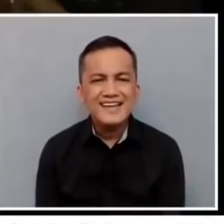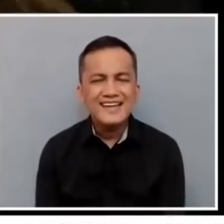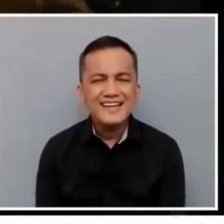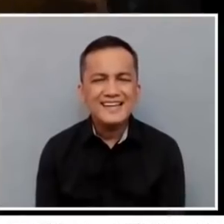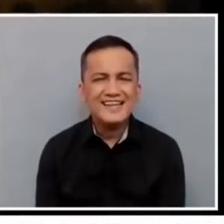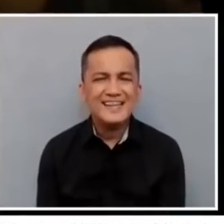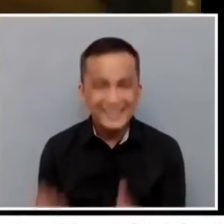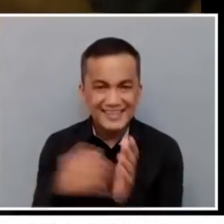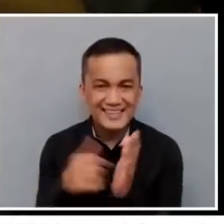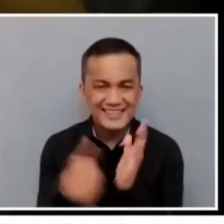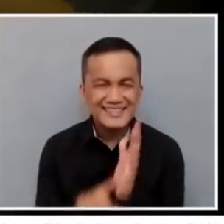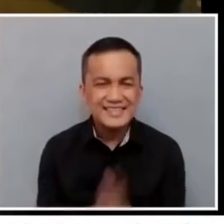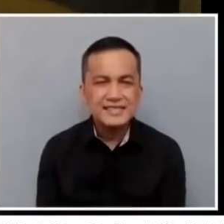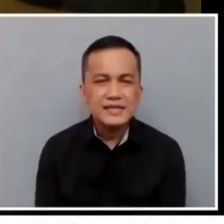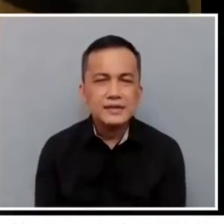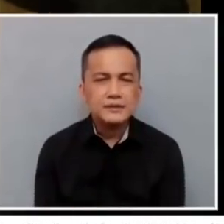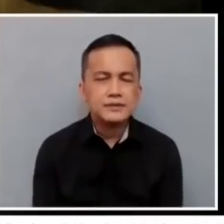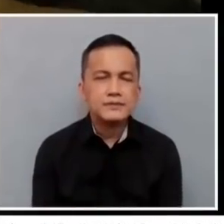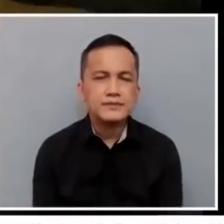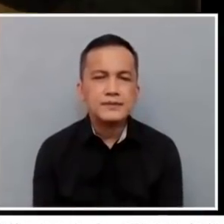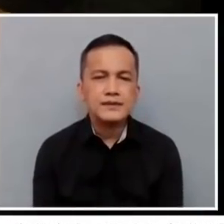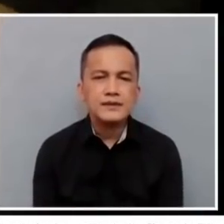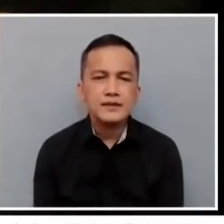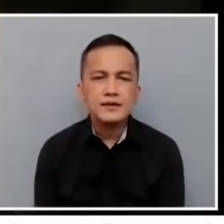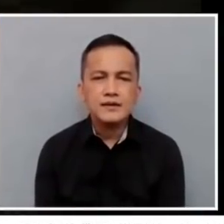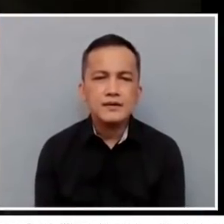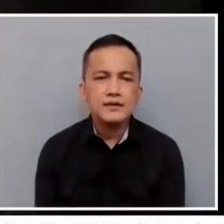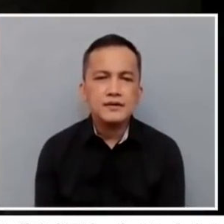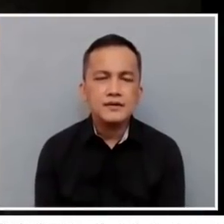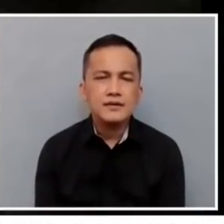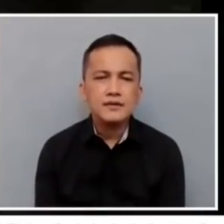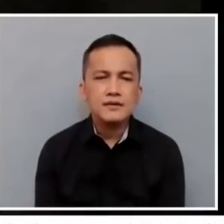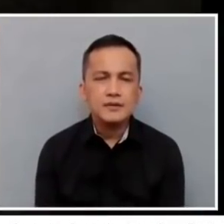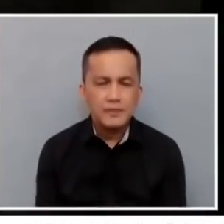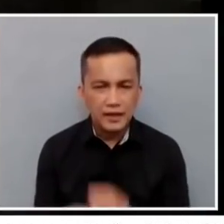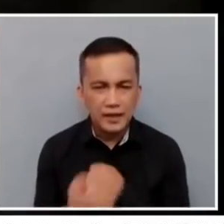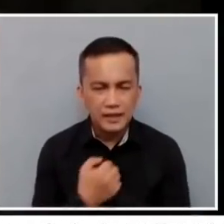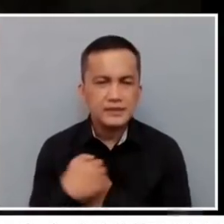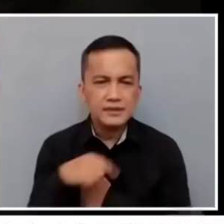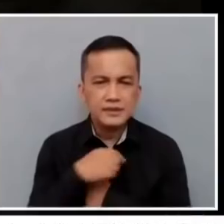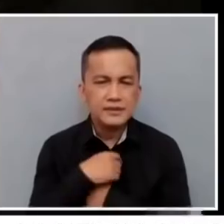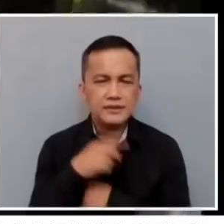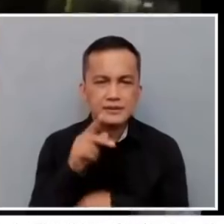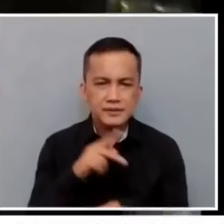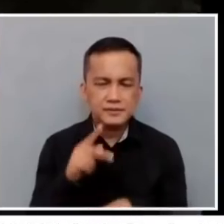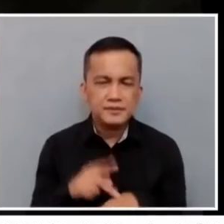Basahin ko. Karang basahin na susulat niya, mahalin natin ang Pilipinas at